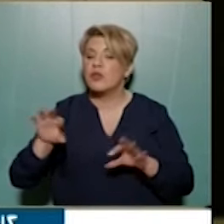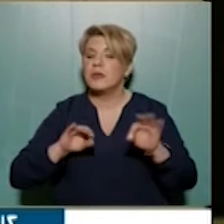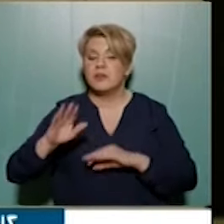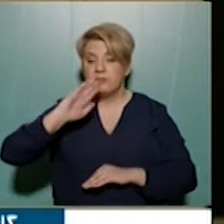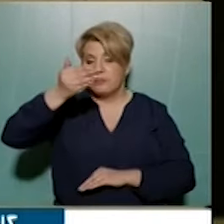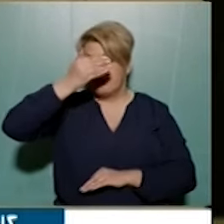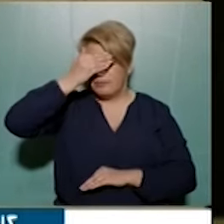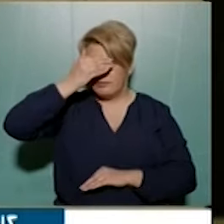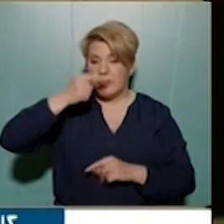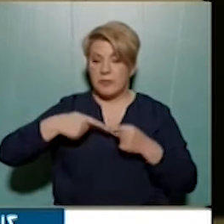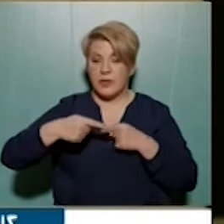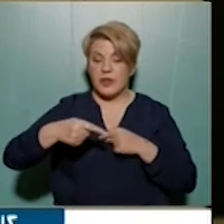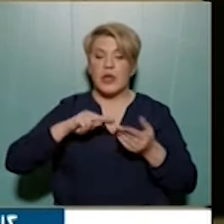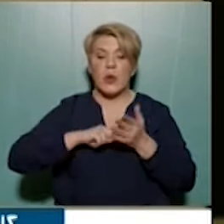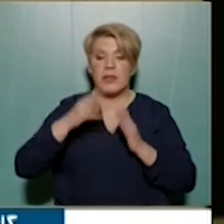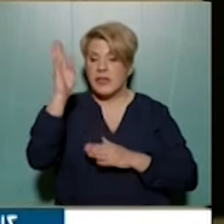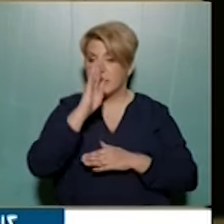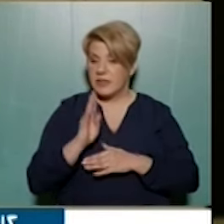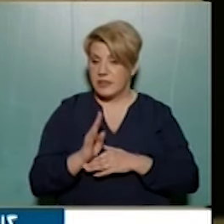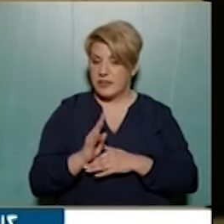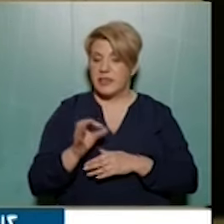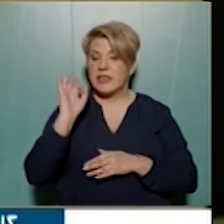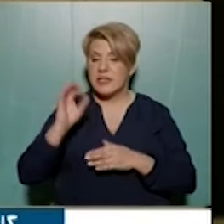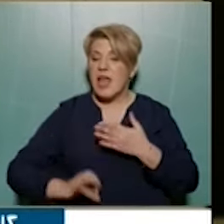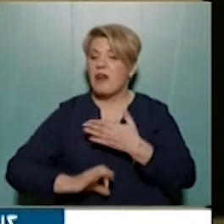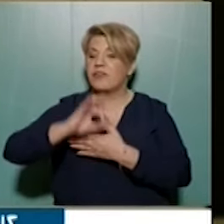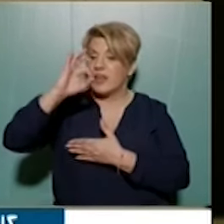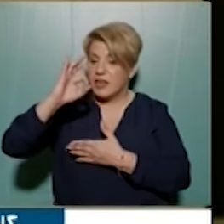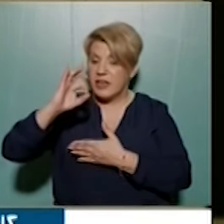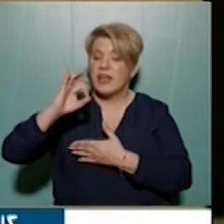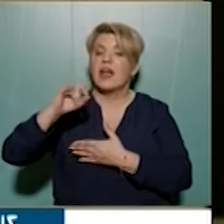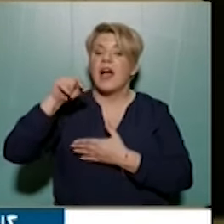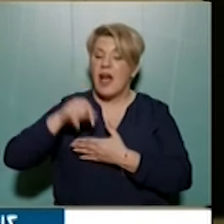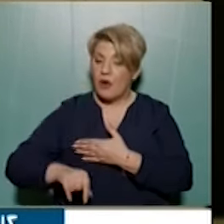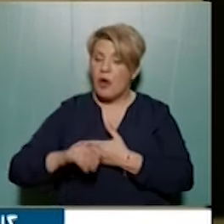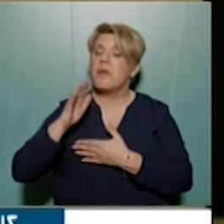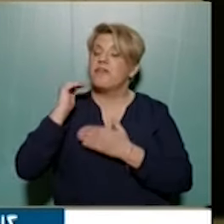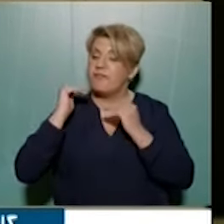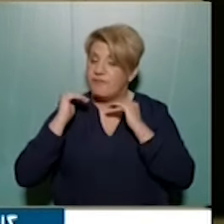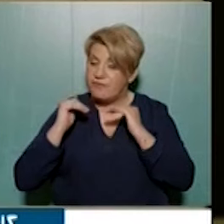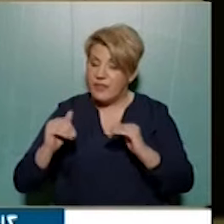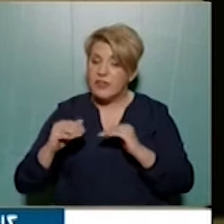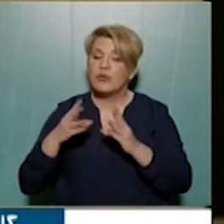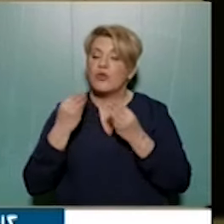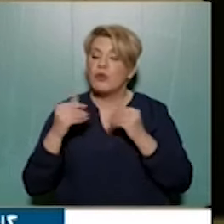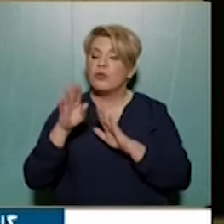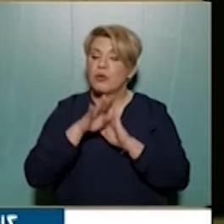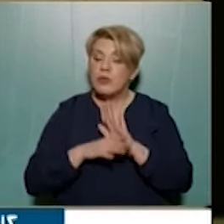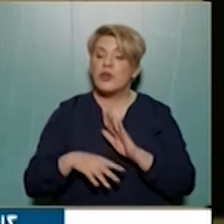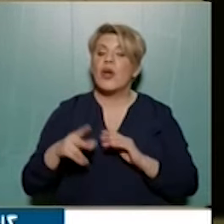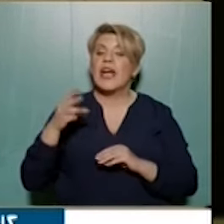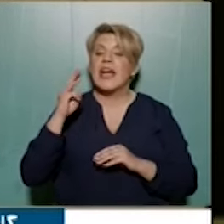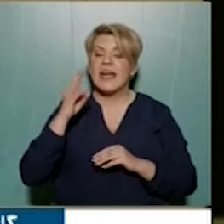χρόνια την περίοδο της οικονομικής κρίσης στη Χρυσή Αυγή, που αφήνει ακόμα και τώρα το ίδιο σύστημα τον